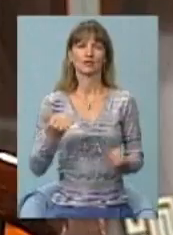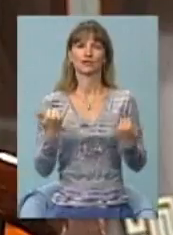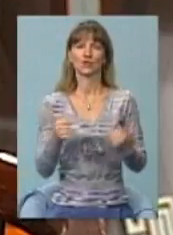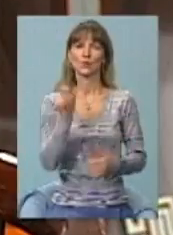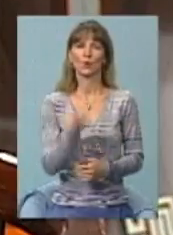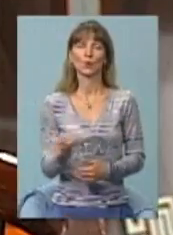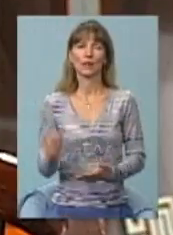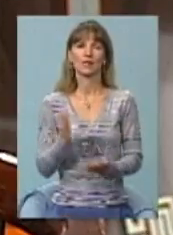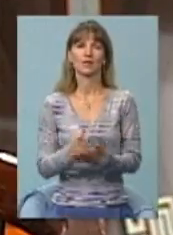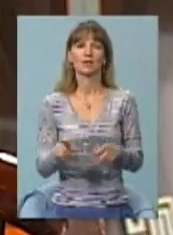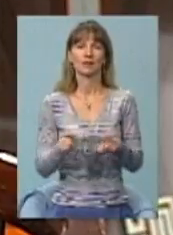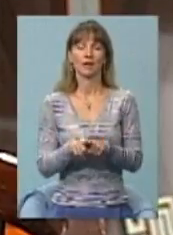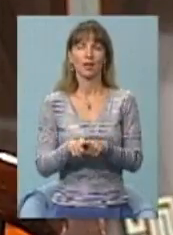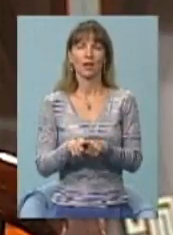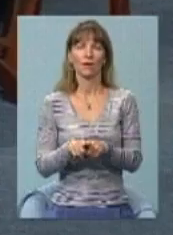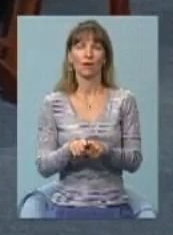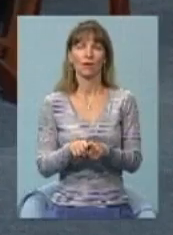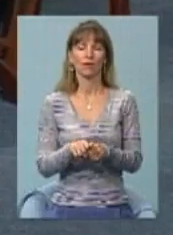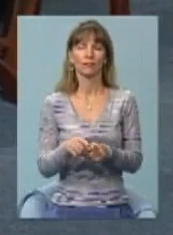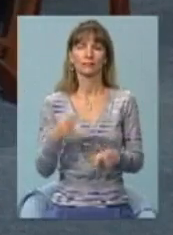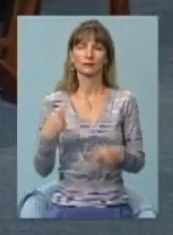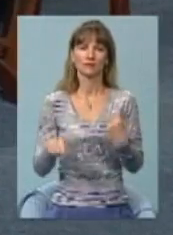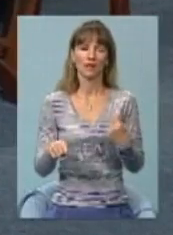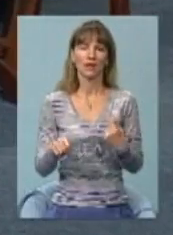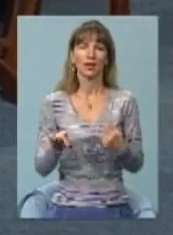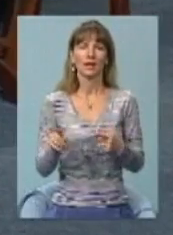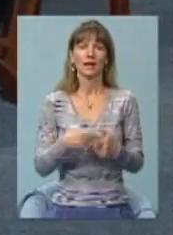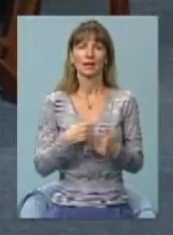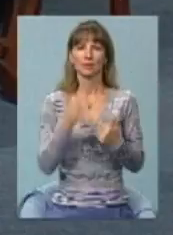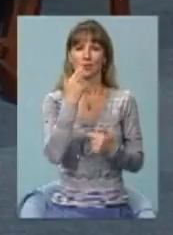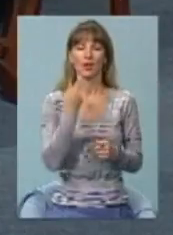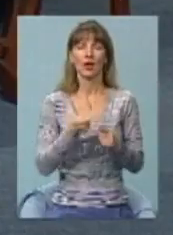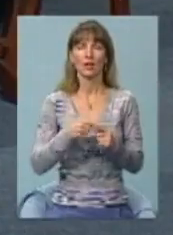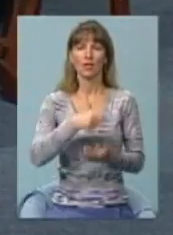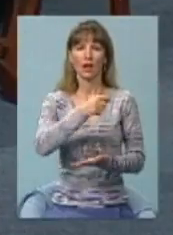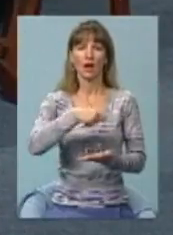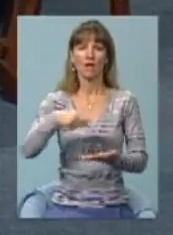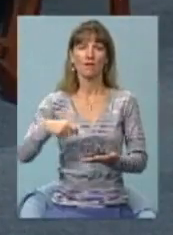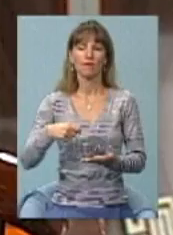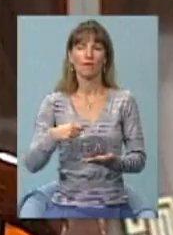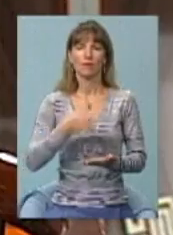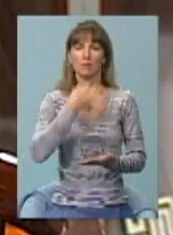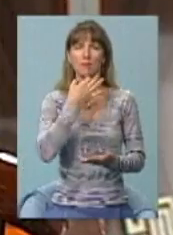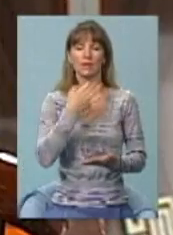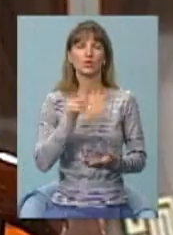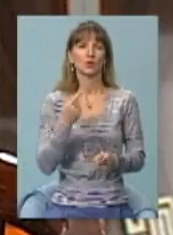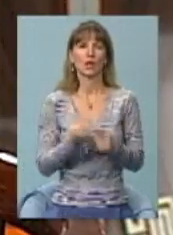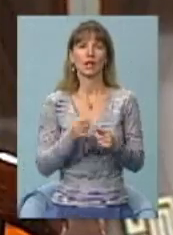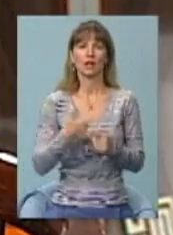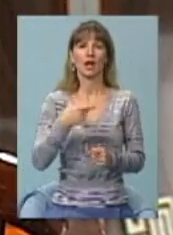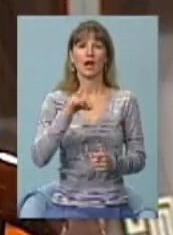зараз люди є така відхилення, а можна сказати, навіть, може, звичка така – це графоманія. А як ти вважаєш, Софійко, що це таке